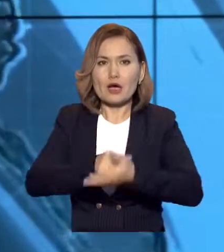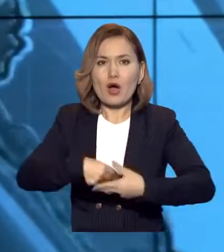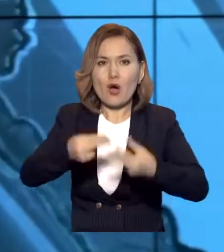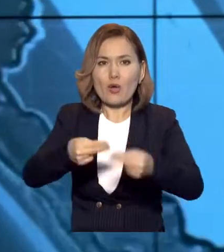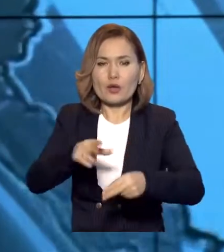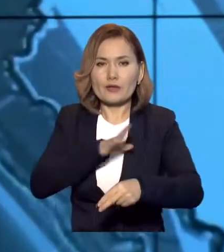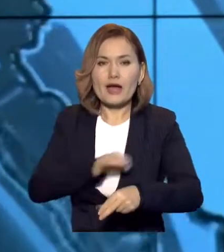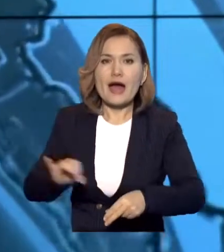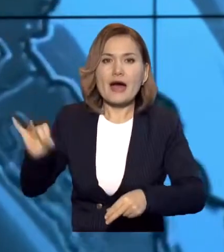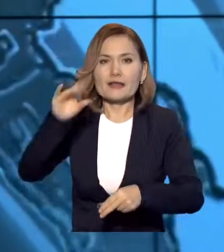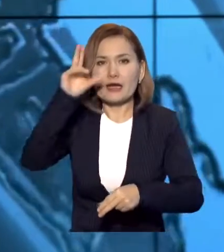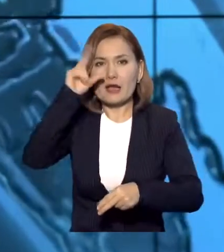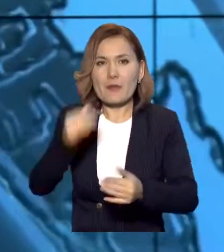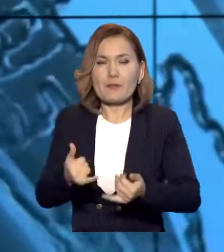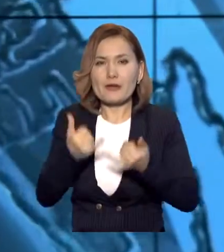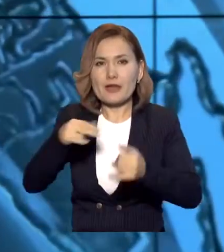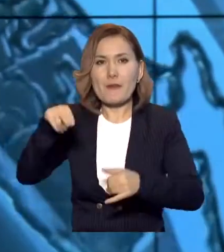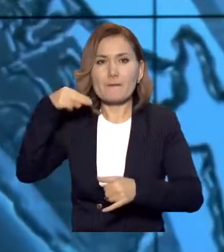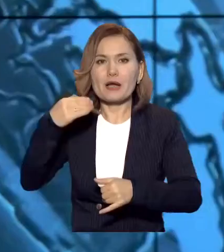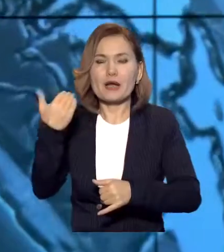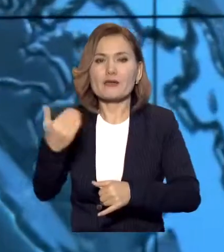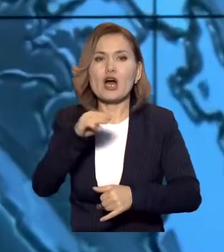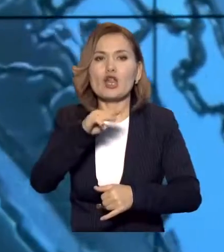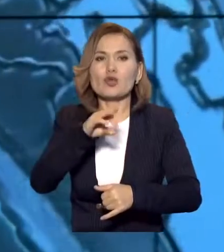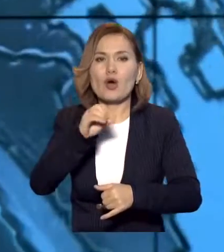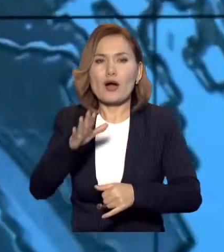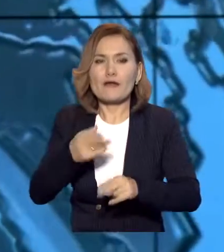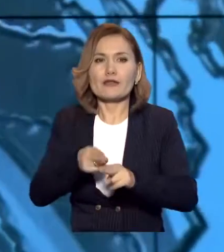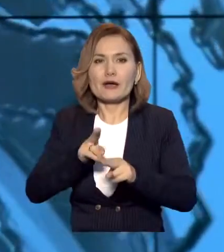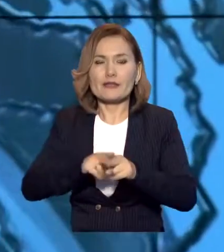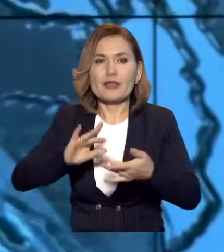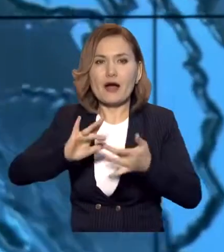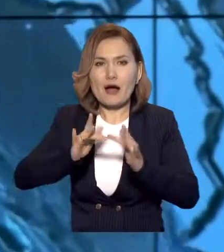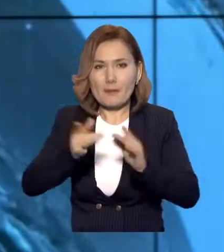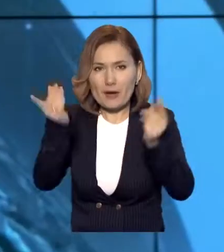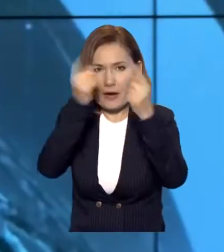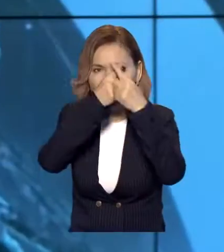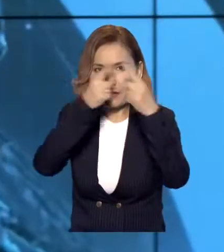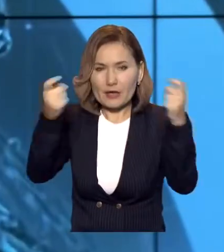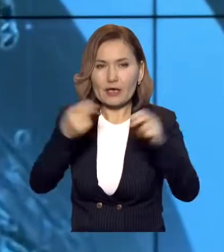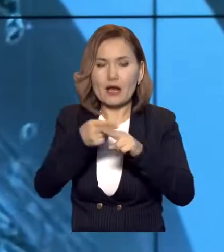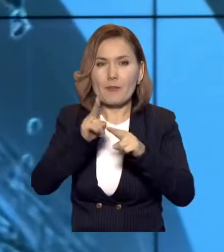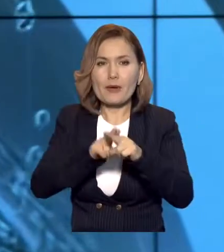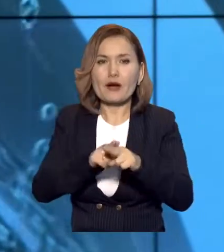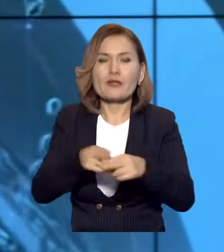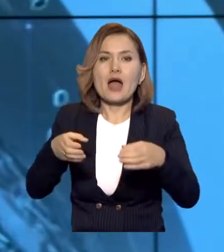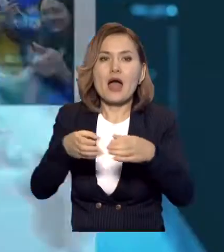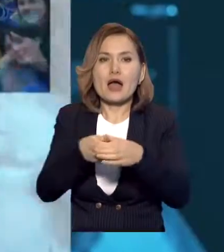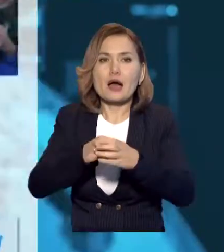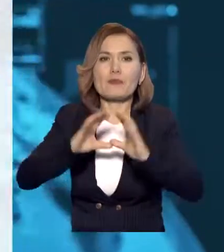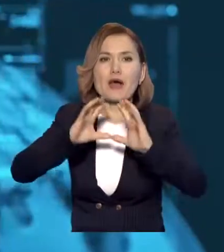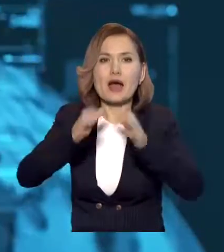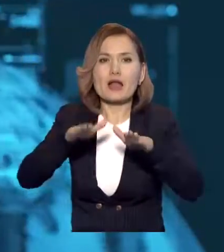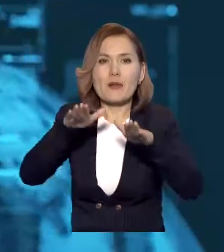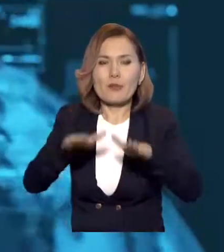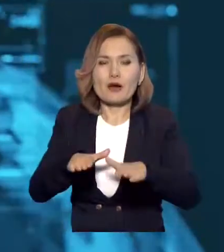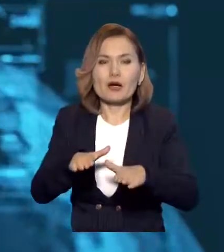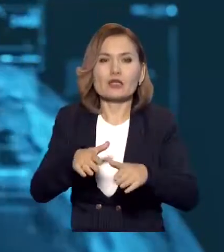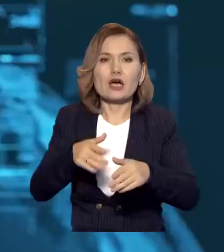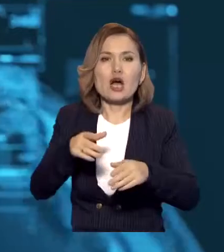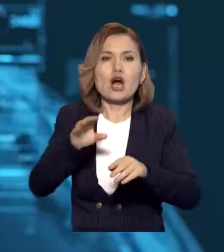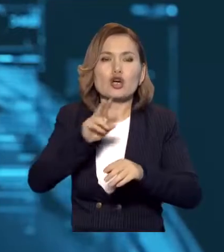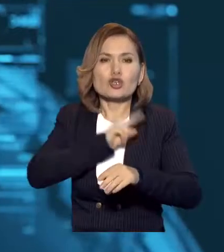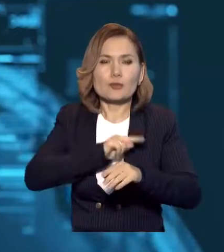қойылды. Тарихи датаға орай президент Қасым-Жомарт Тоқаев Твиттердегі парақшасында аталған ұйымның әлемдік аренадағы рөлін атап